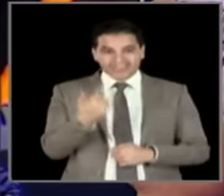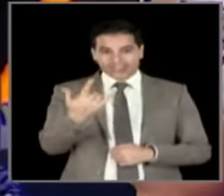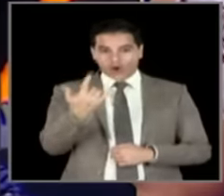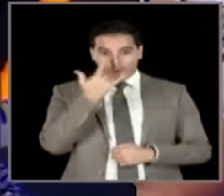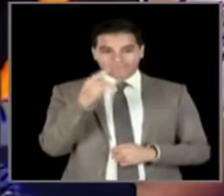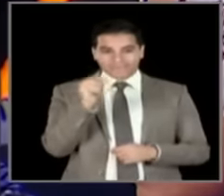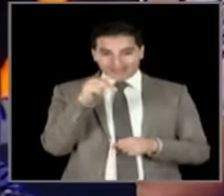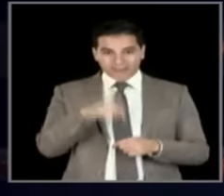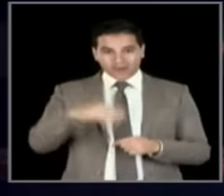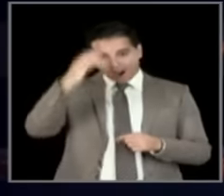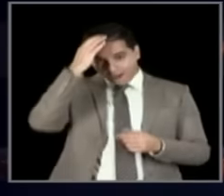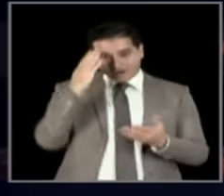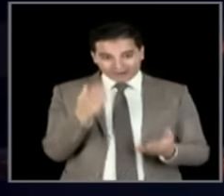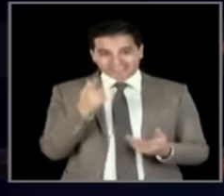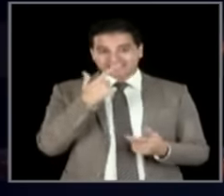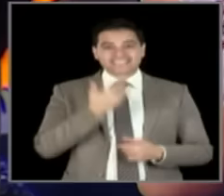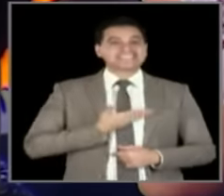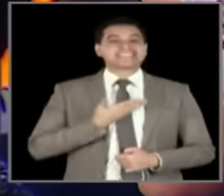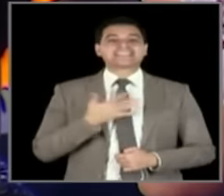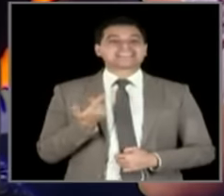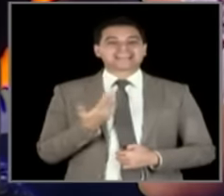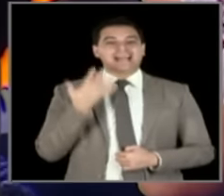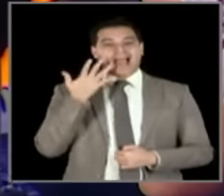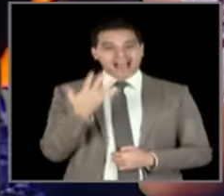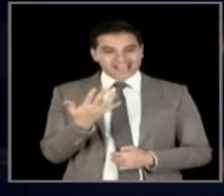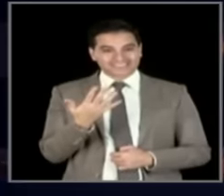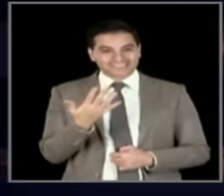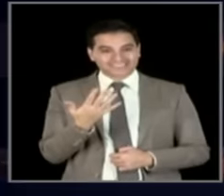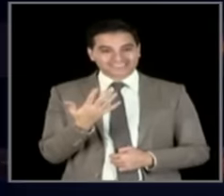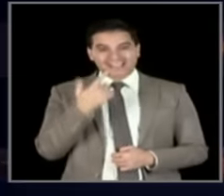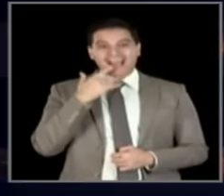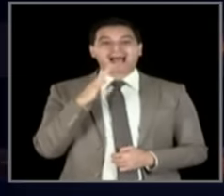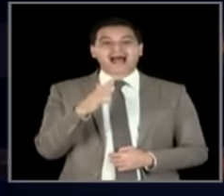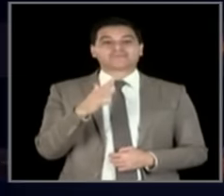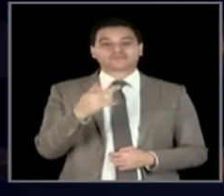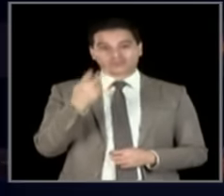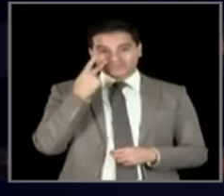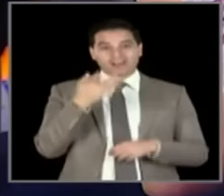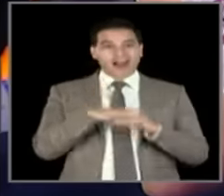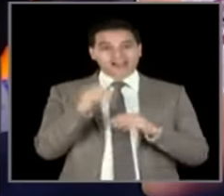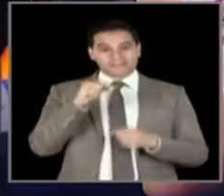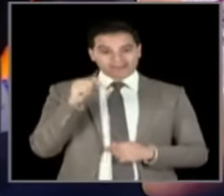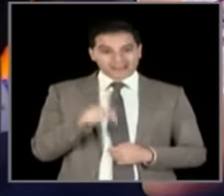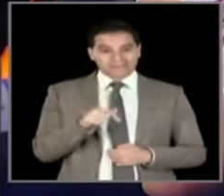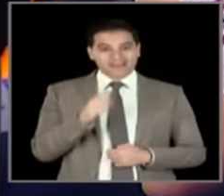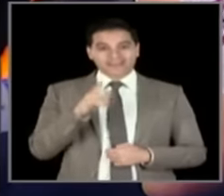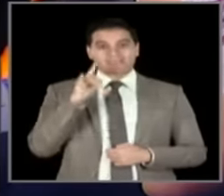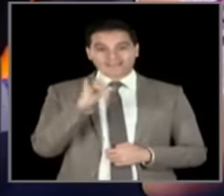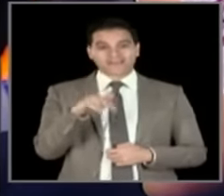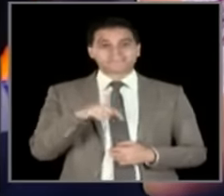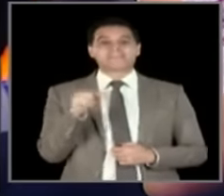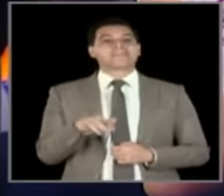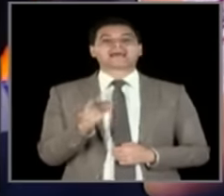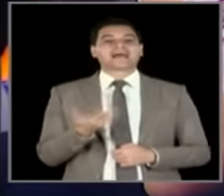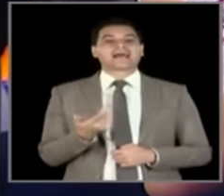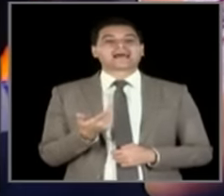برنامج العباقرة؟ أنت عندك كم سنة؟ 5. 5 سنين وبتتفرج على البرنامج؟ طب أنت بتحب البرنامج